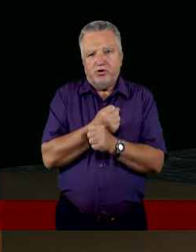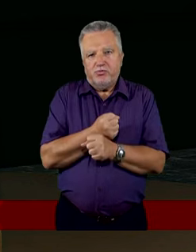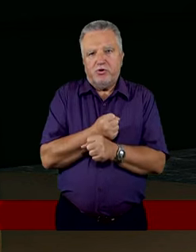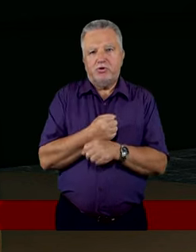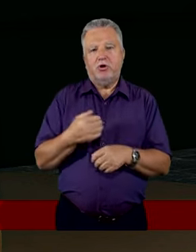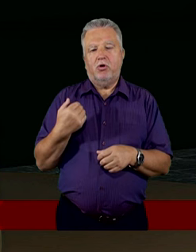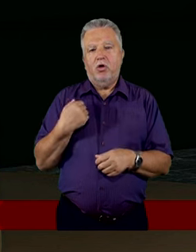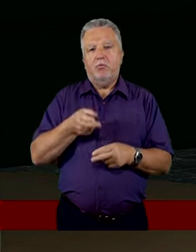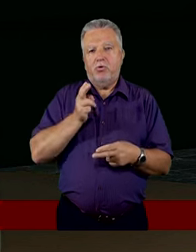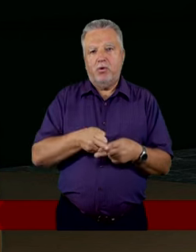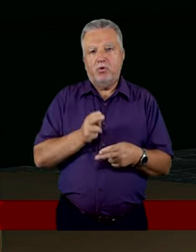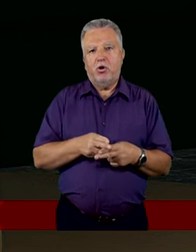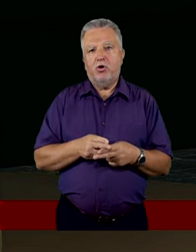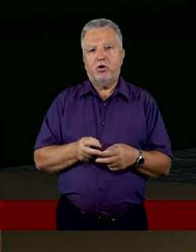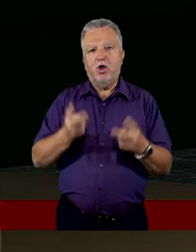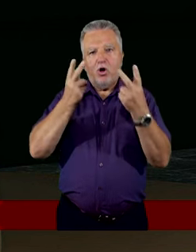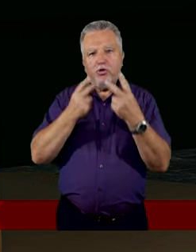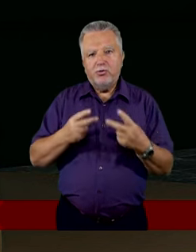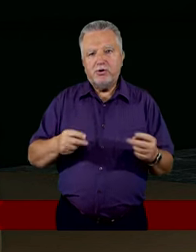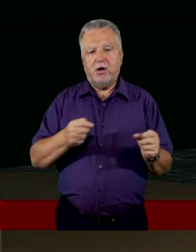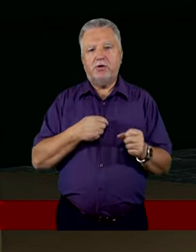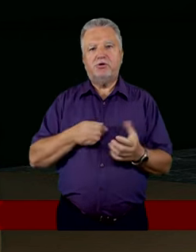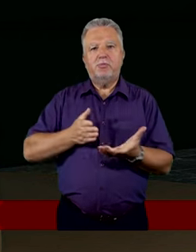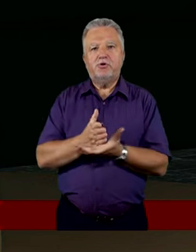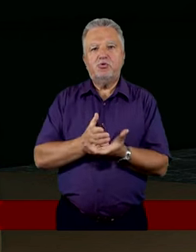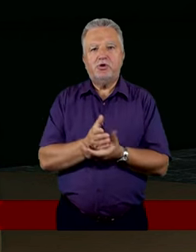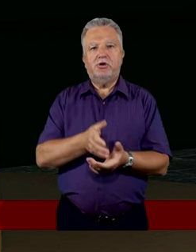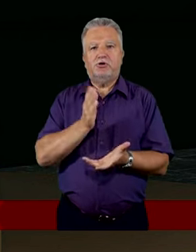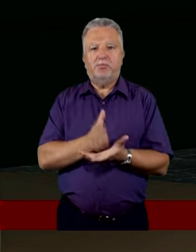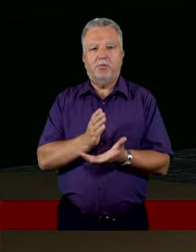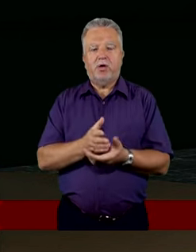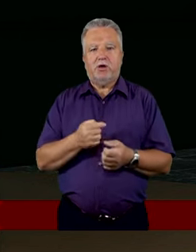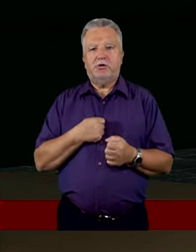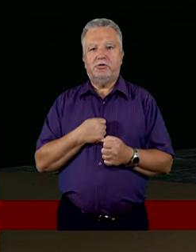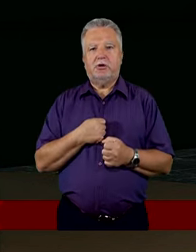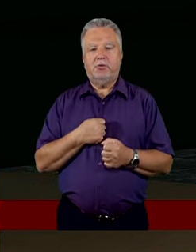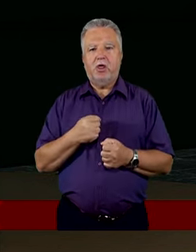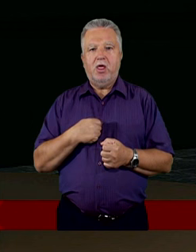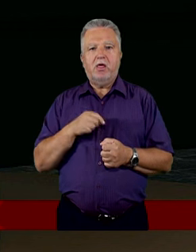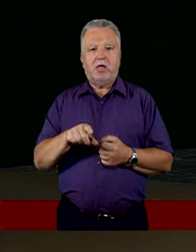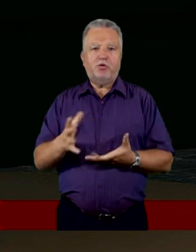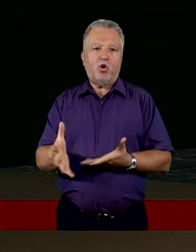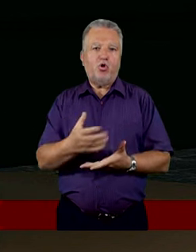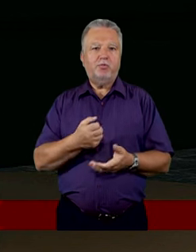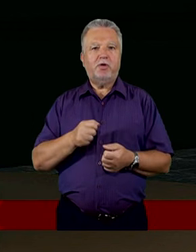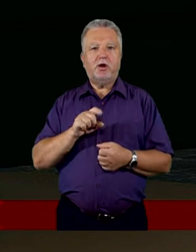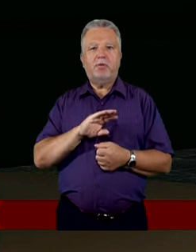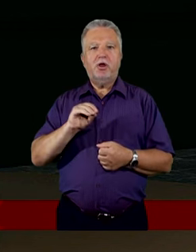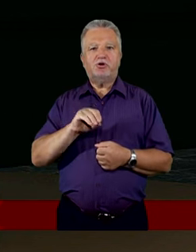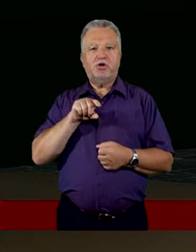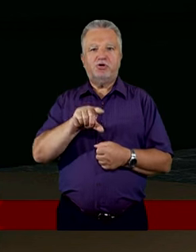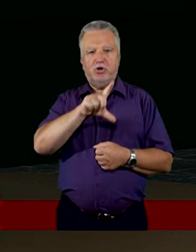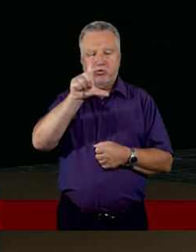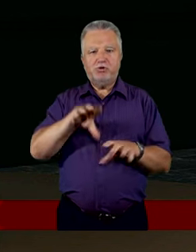byłem chory, odwiedzaliście mnie, przychodziliście, służyliście, Ja to odbieram tak, że ci